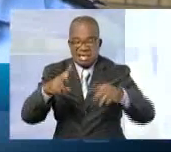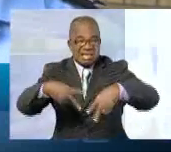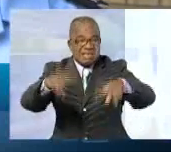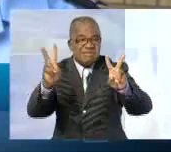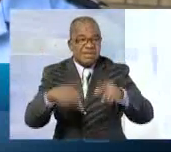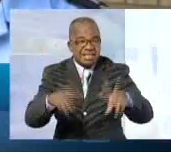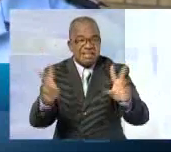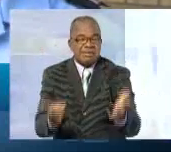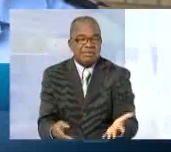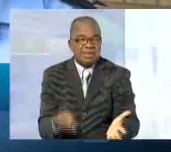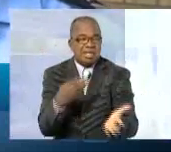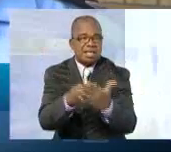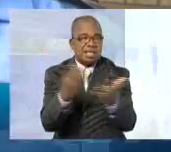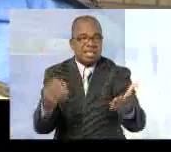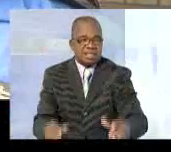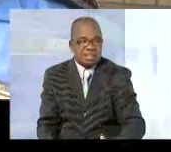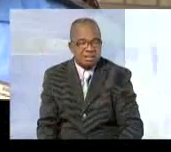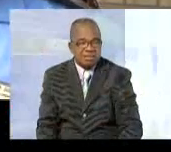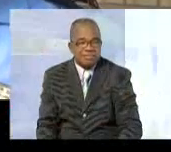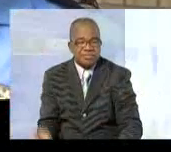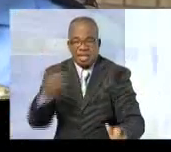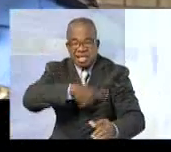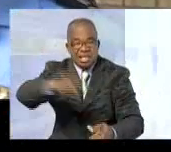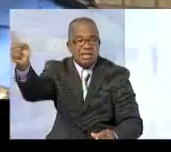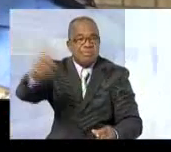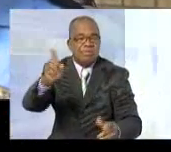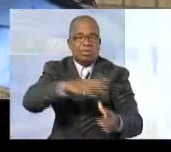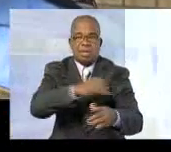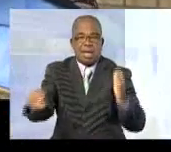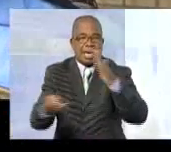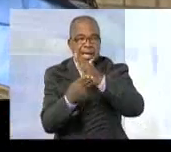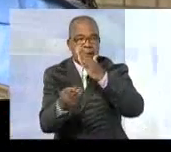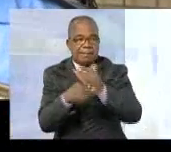trafic dans toute la BCAO. Donc on a pu avoir